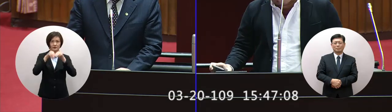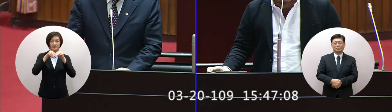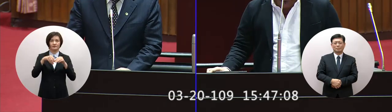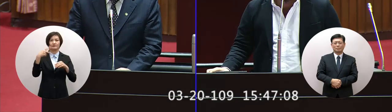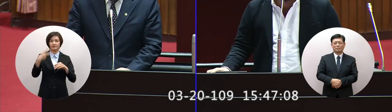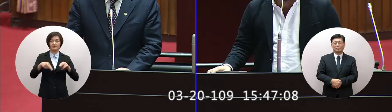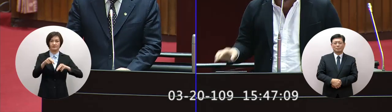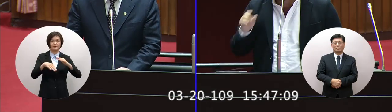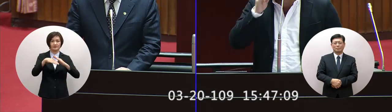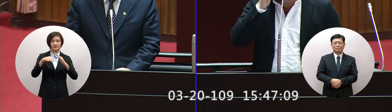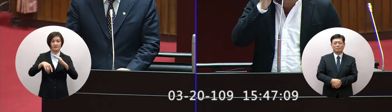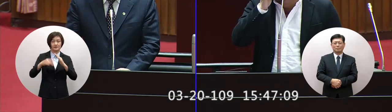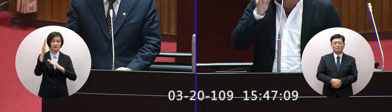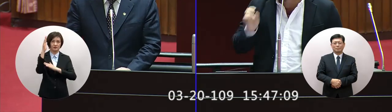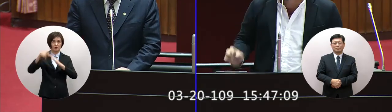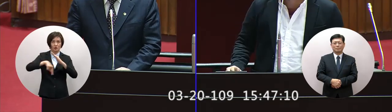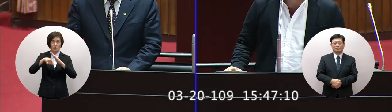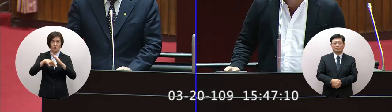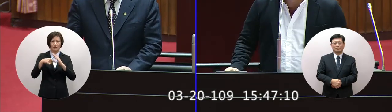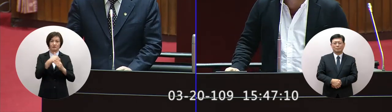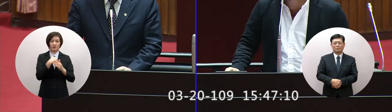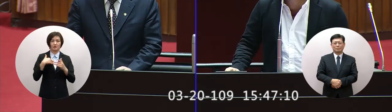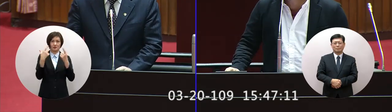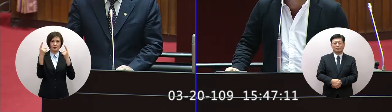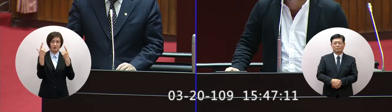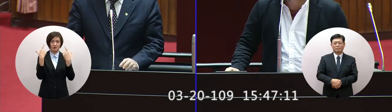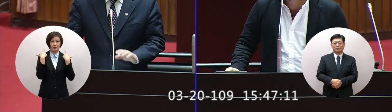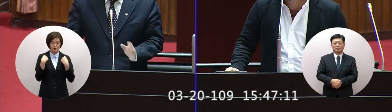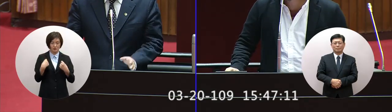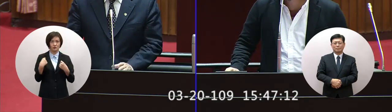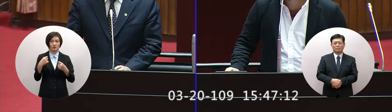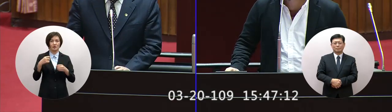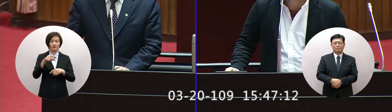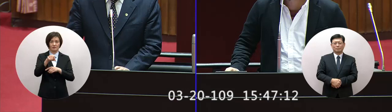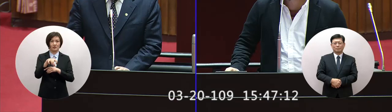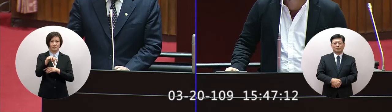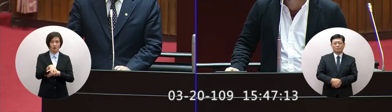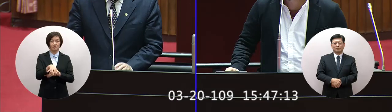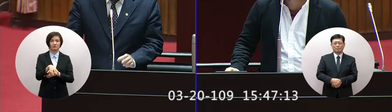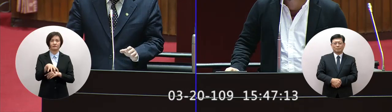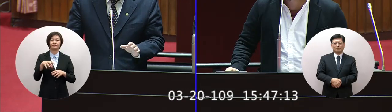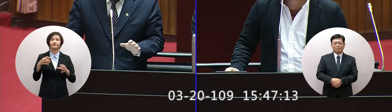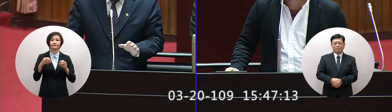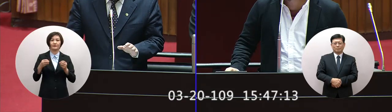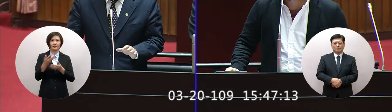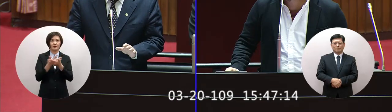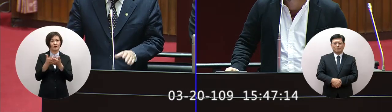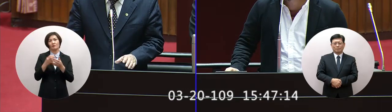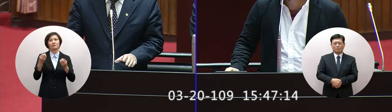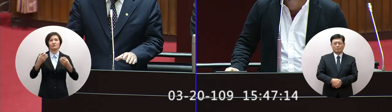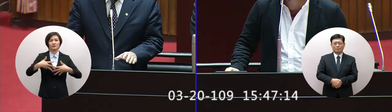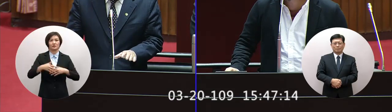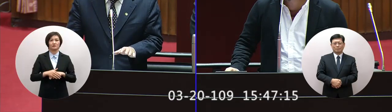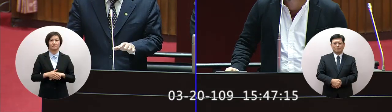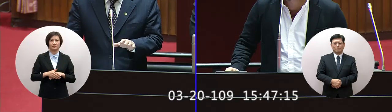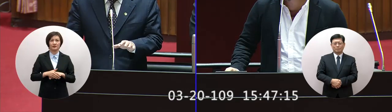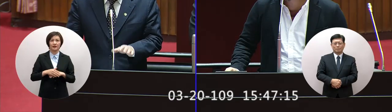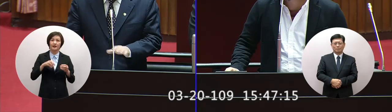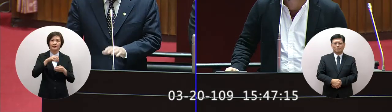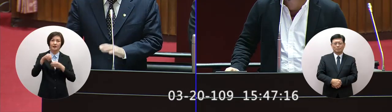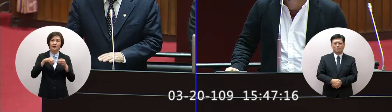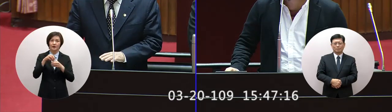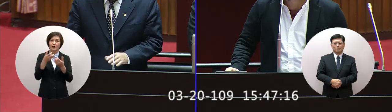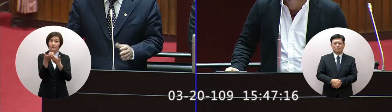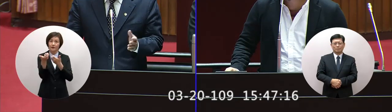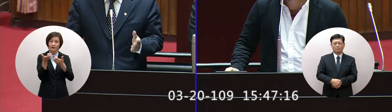里面也有一个能源办来帮忙做协调，包括政委在督导，所以协调不是问题哈。那在整个调适的部分，现在是分